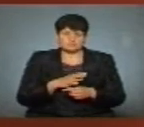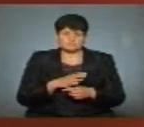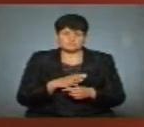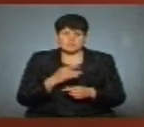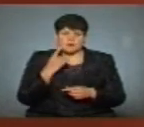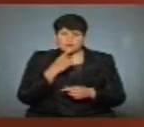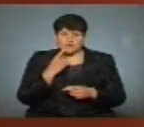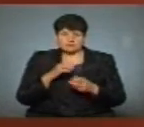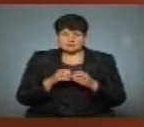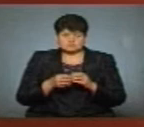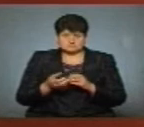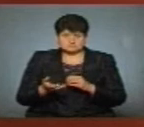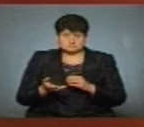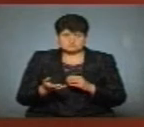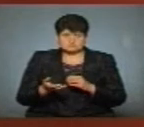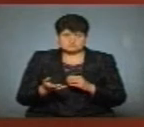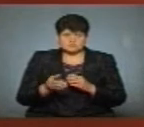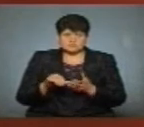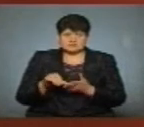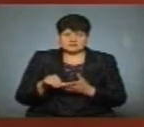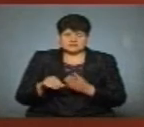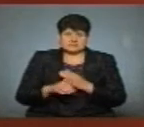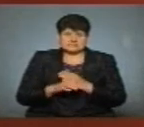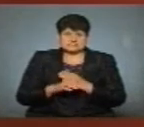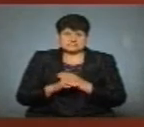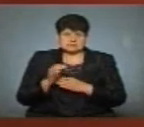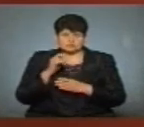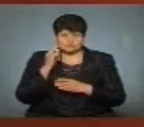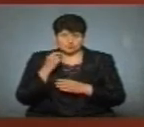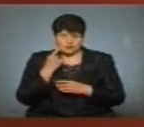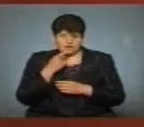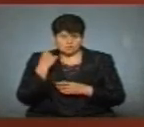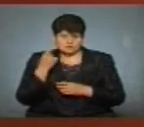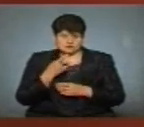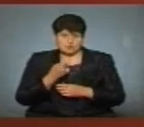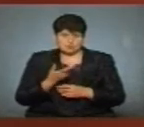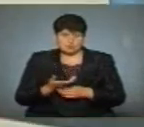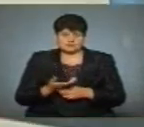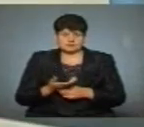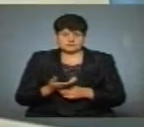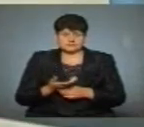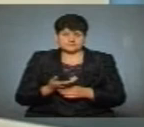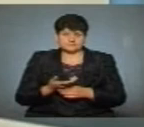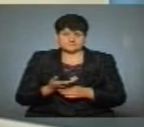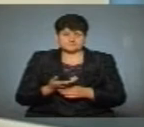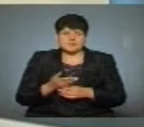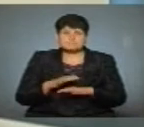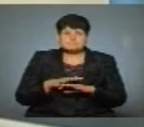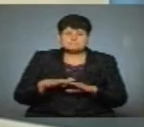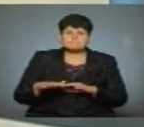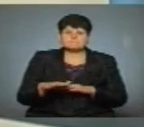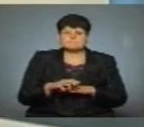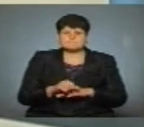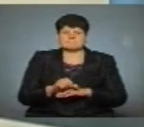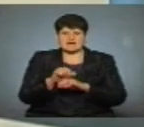сказати, мовний аспект, що представники саме східних регіонів говорили російською мовою. Майдан.